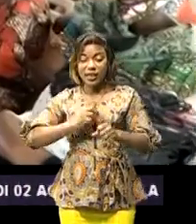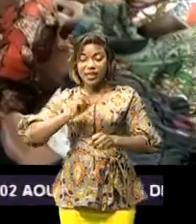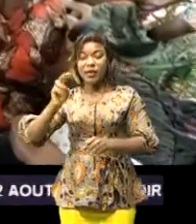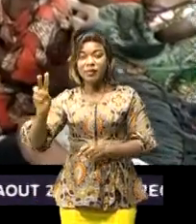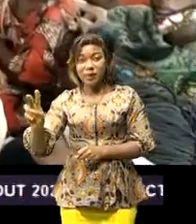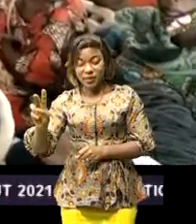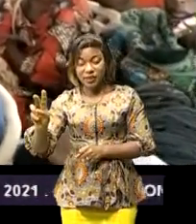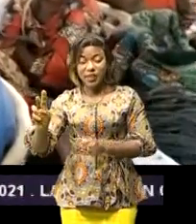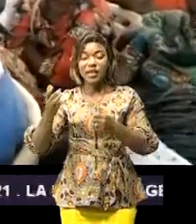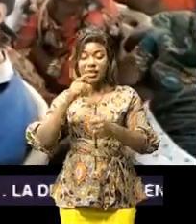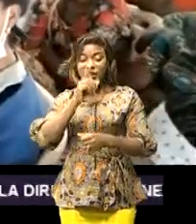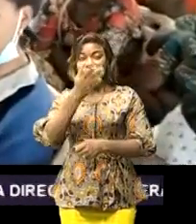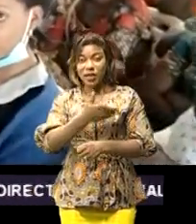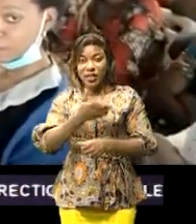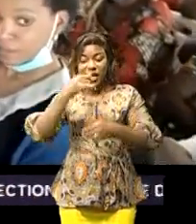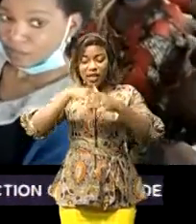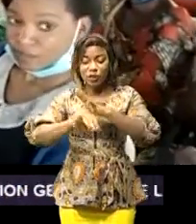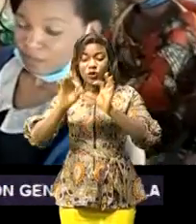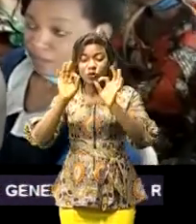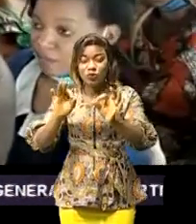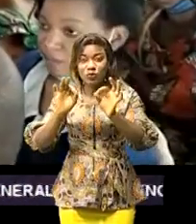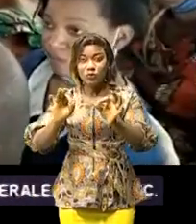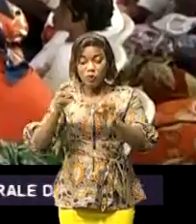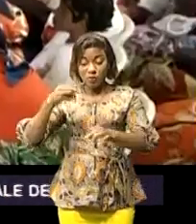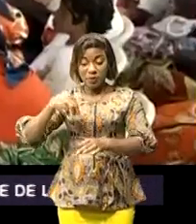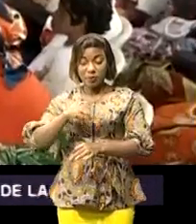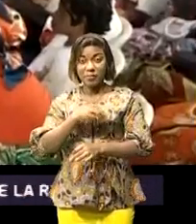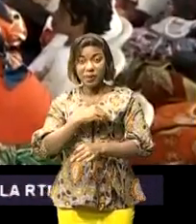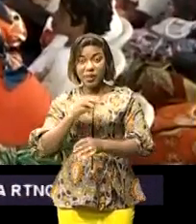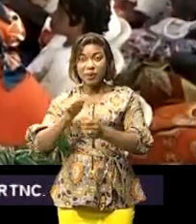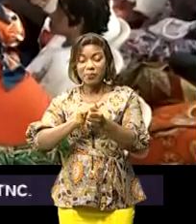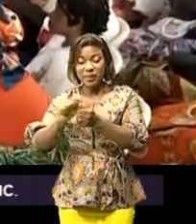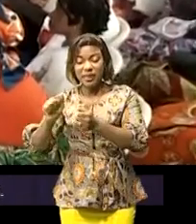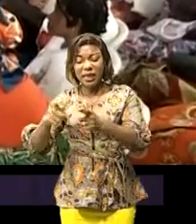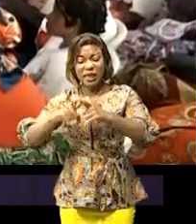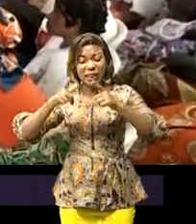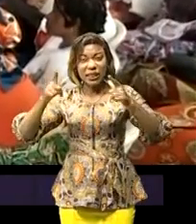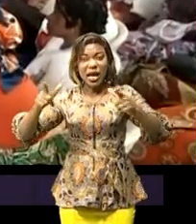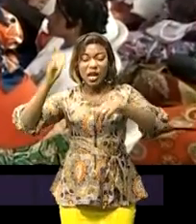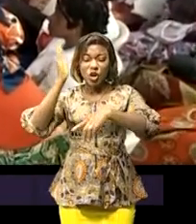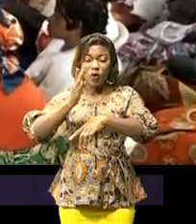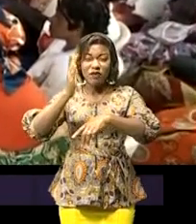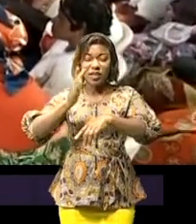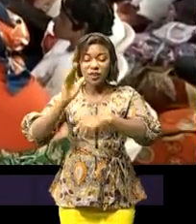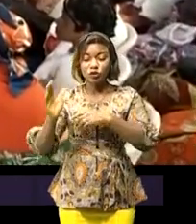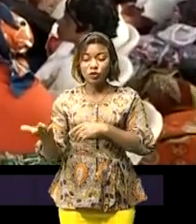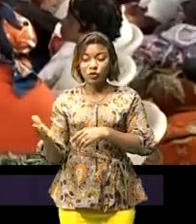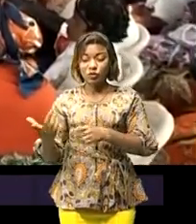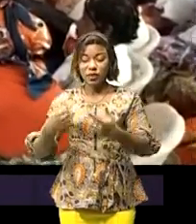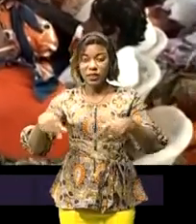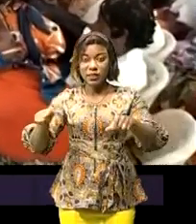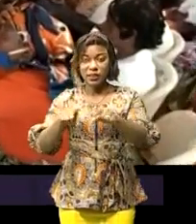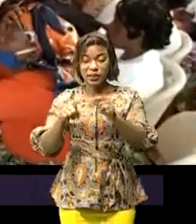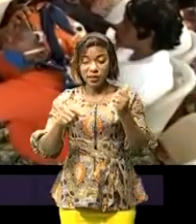Kalimbiro Mudumira. L'adhésion des nouveaux membres de l'UDPS a eu lieu au cours d'une grande matinée politique organisée dans la salle